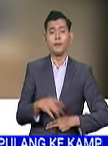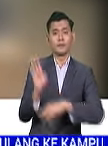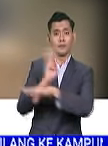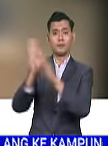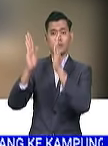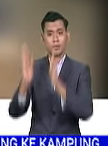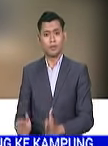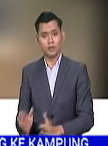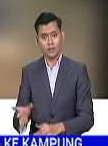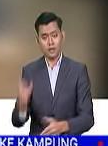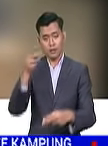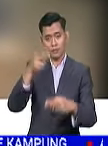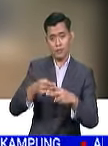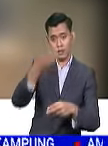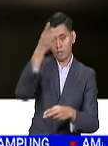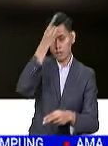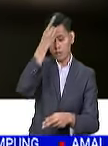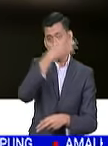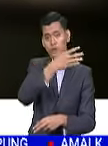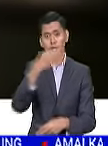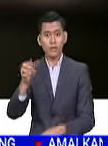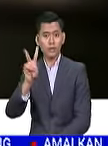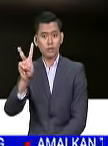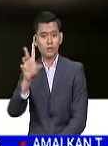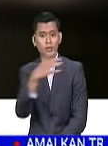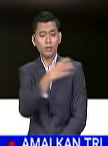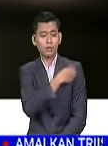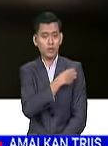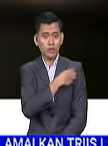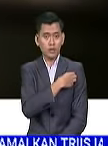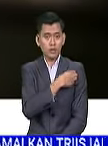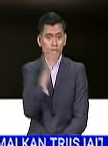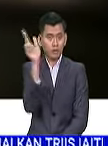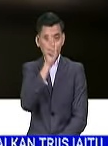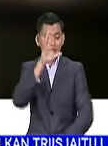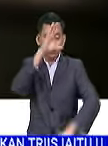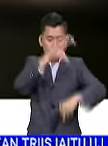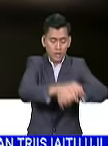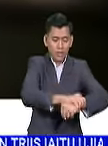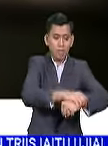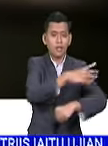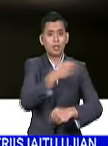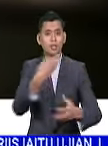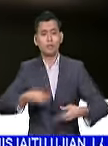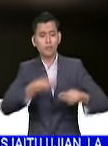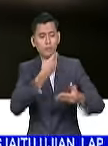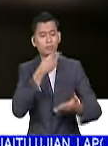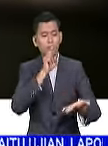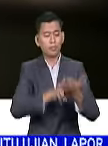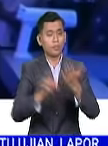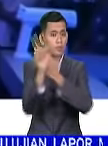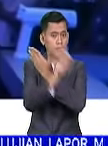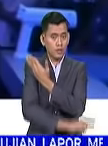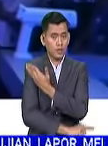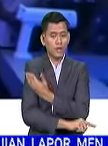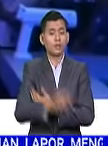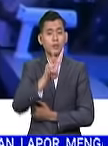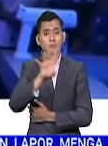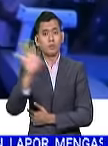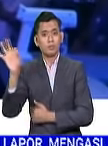perniagaan bergelar Datuk dan dua penjawat awam bersama pelanggan lain antara yang ditahan dan dikompaun. Polis juga menangkap 29